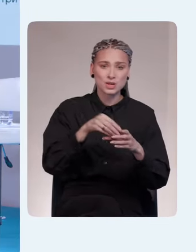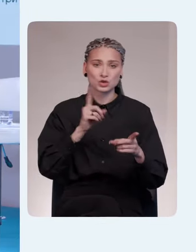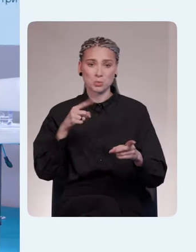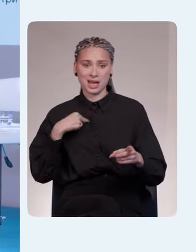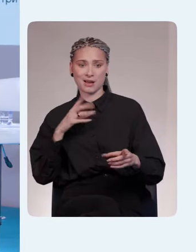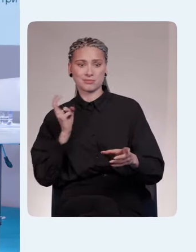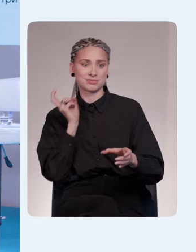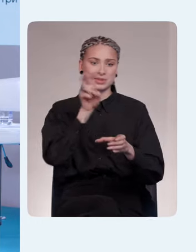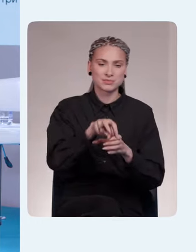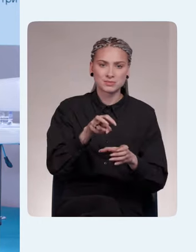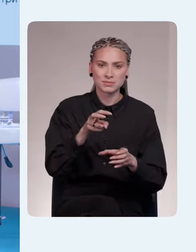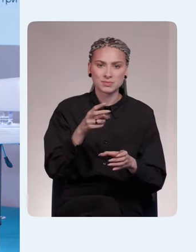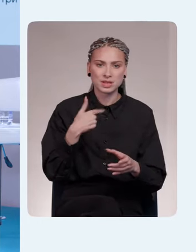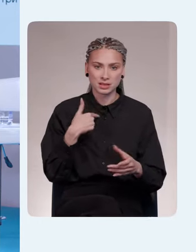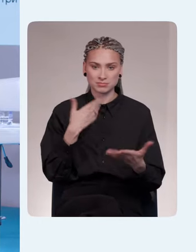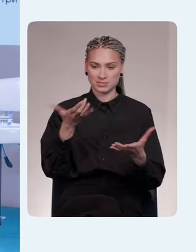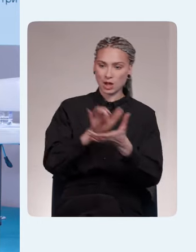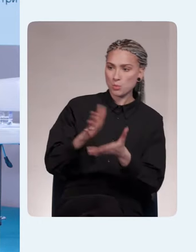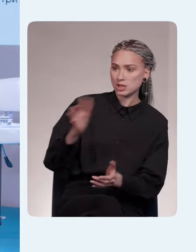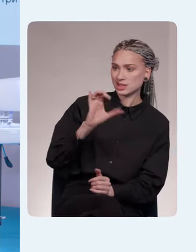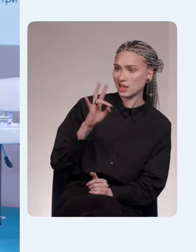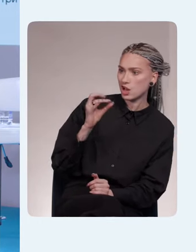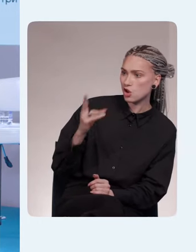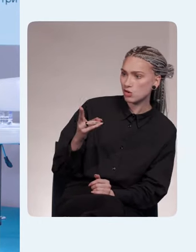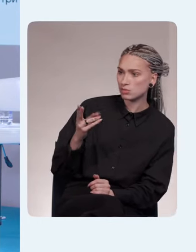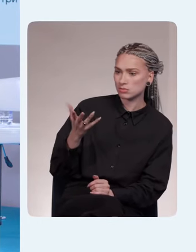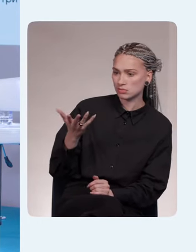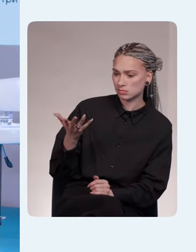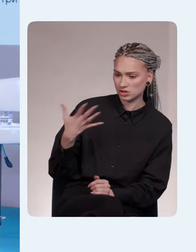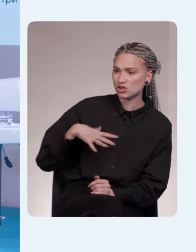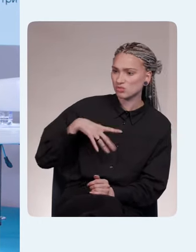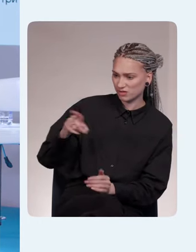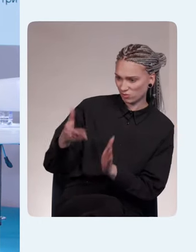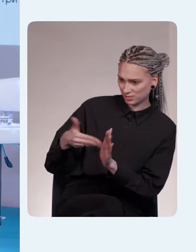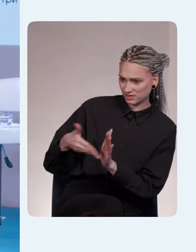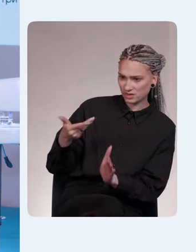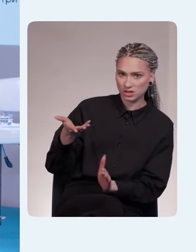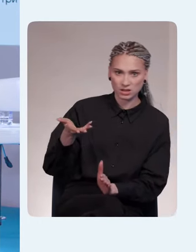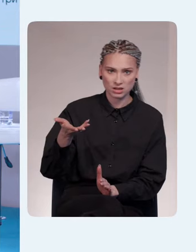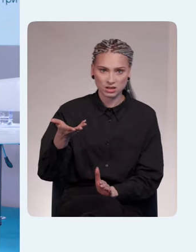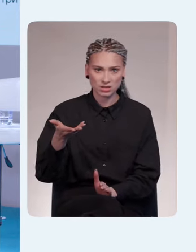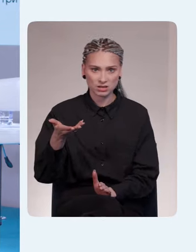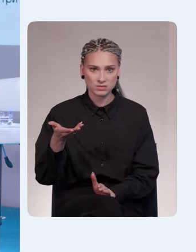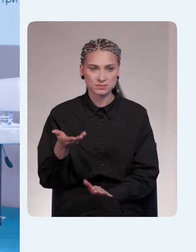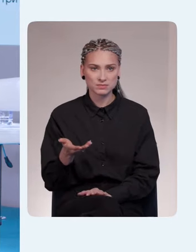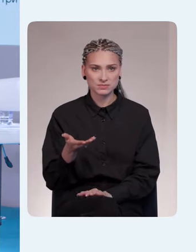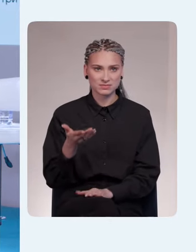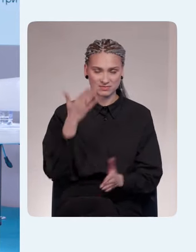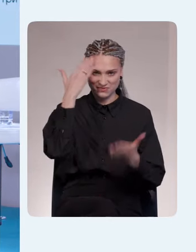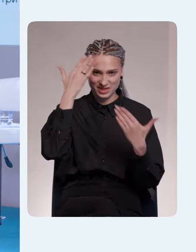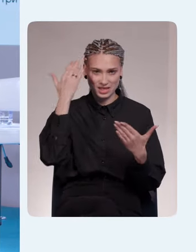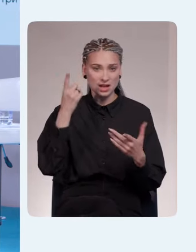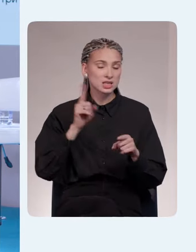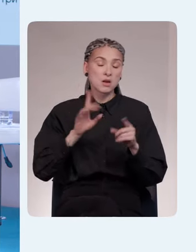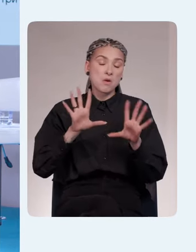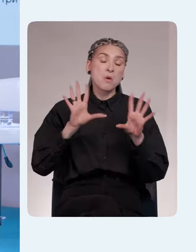присоединился. Типа, ребята, знакомьтесь, это Санек, так, ну зачем ты его позвал? Было же весело. Скорее всего,